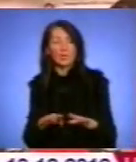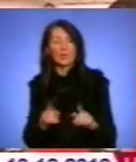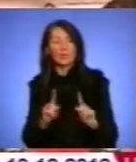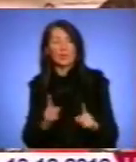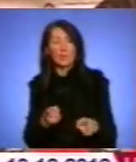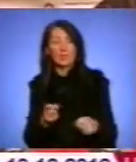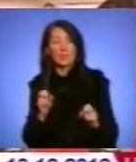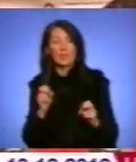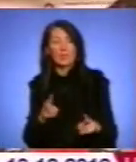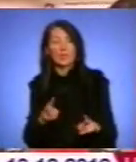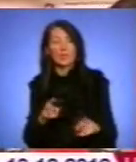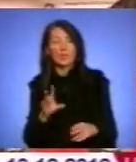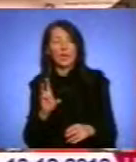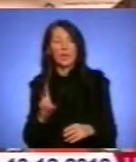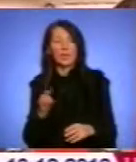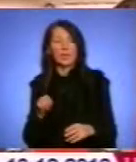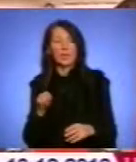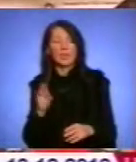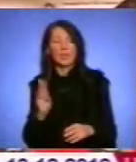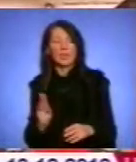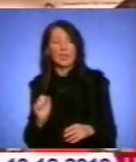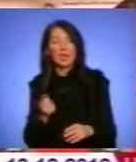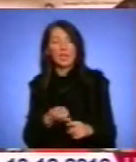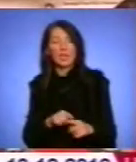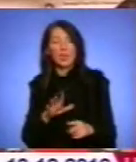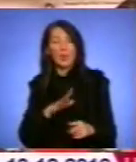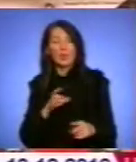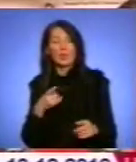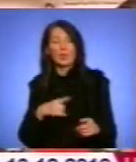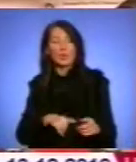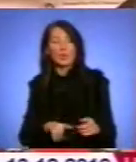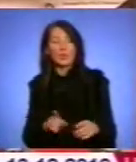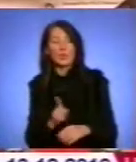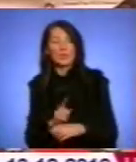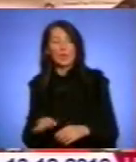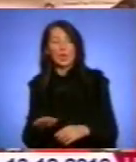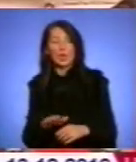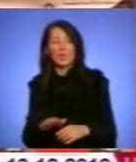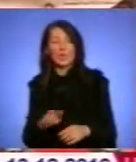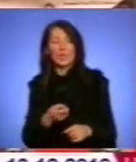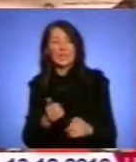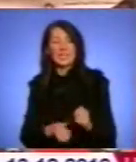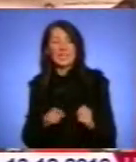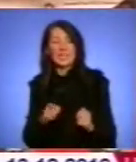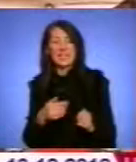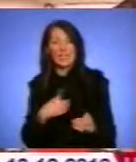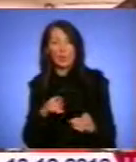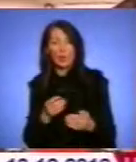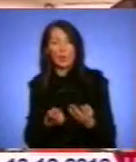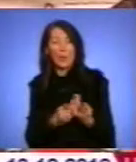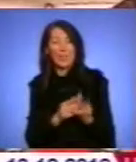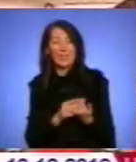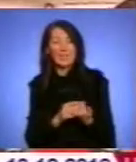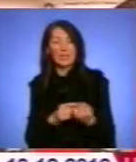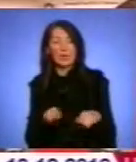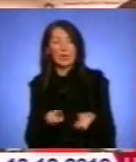дійсних членів НТШ, які були уродженцями Тернопільщини. Серед них, от я тут перечисляю,